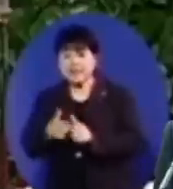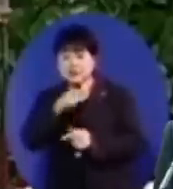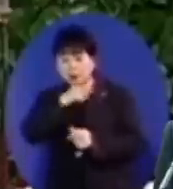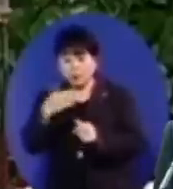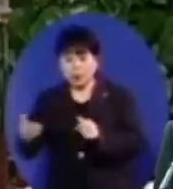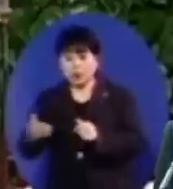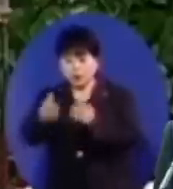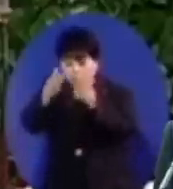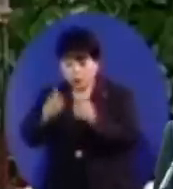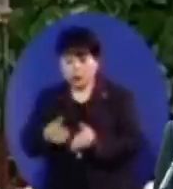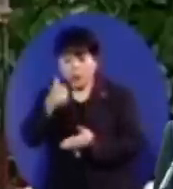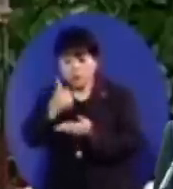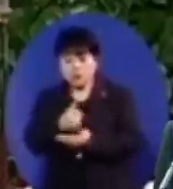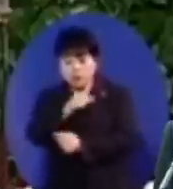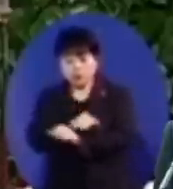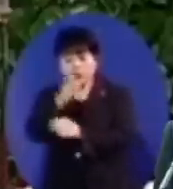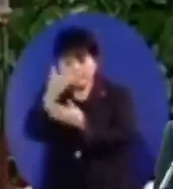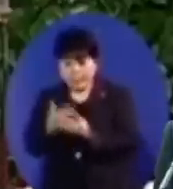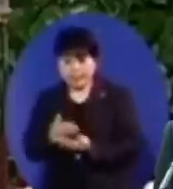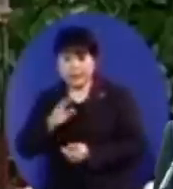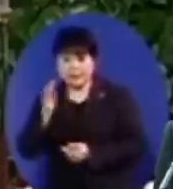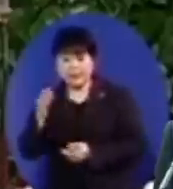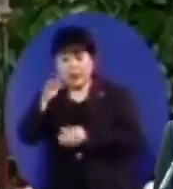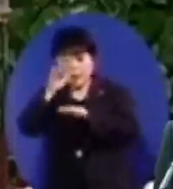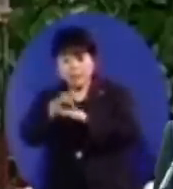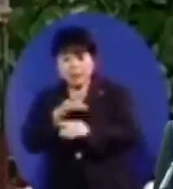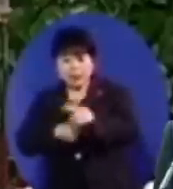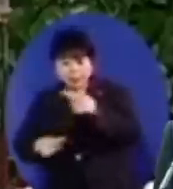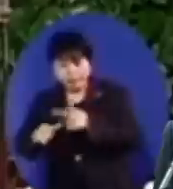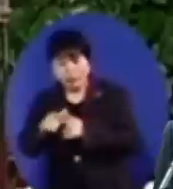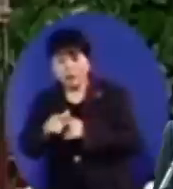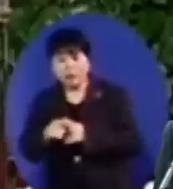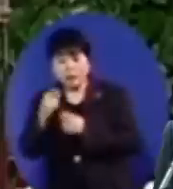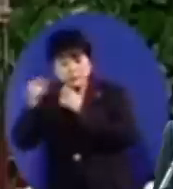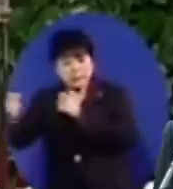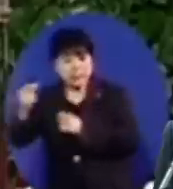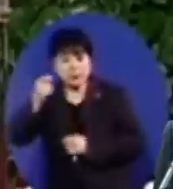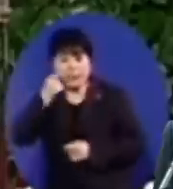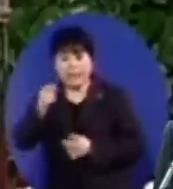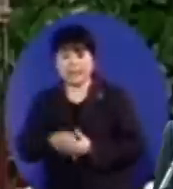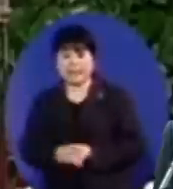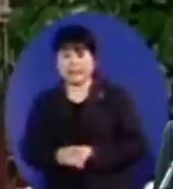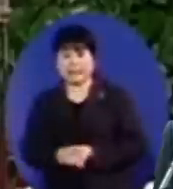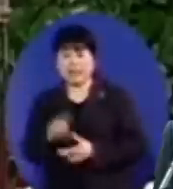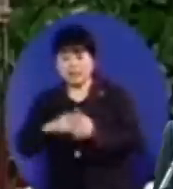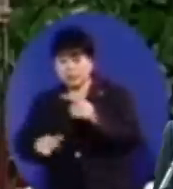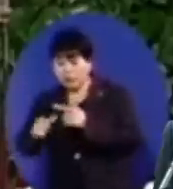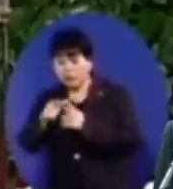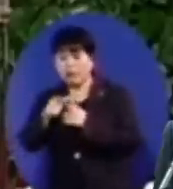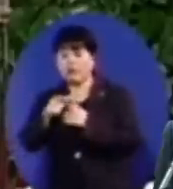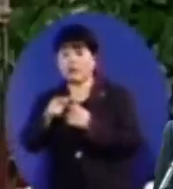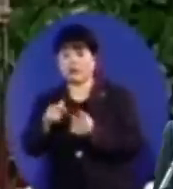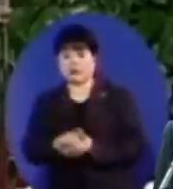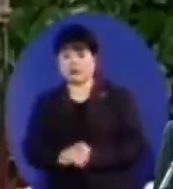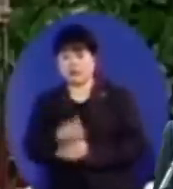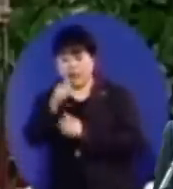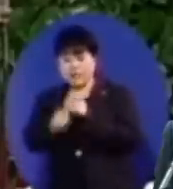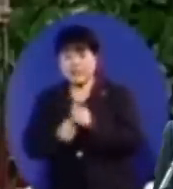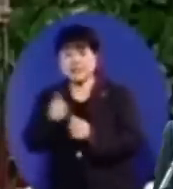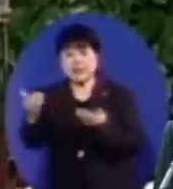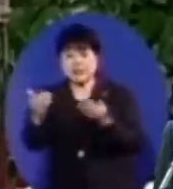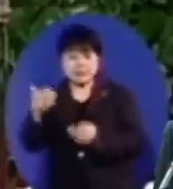보혈로 말미암아 그 죄가 다 용서함 받자 마귀는 더 이상 사기칠 수 없습니다. 더 이상 하나님의